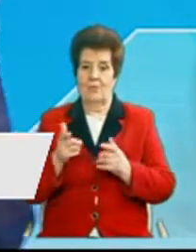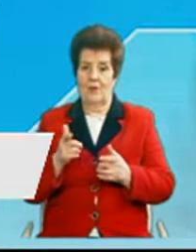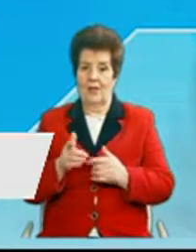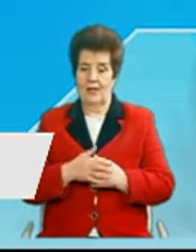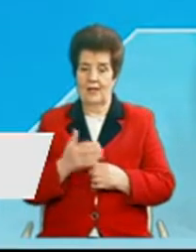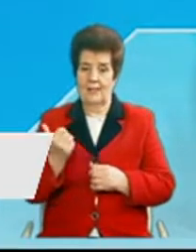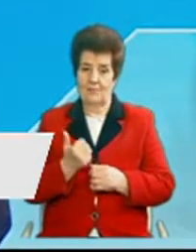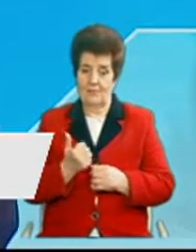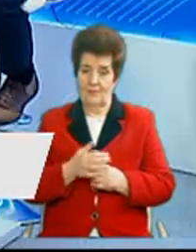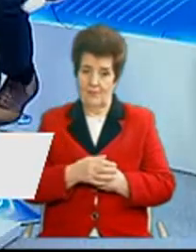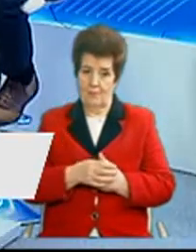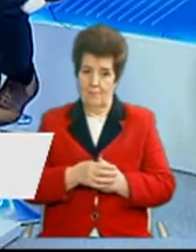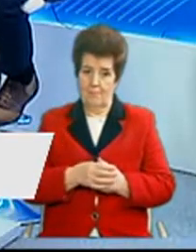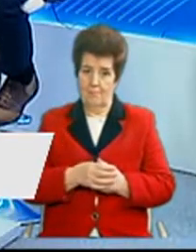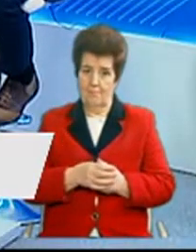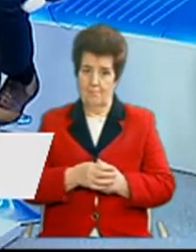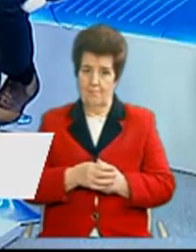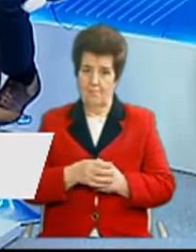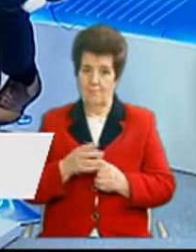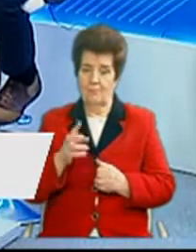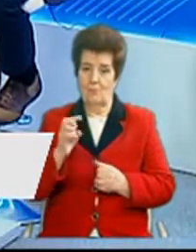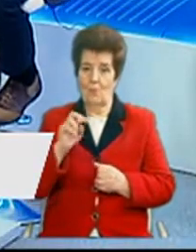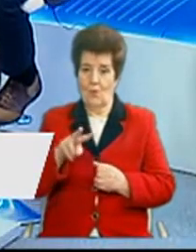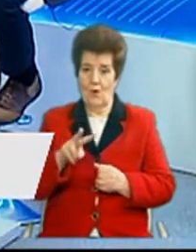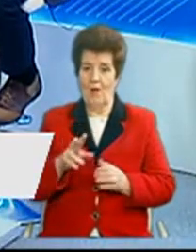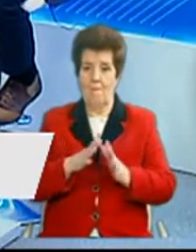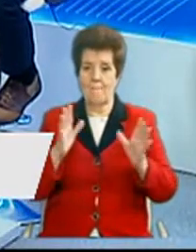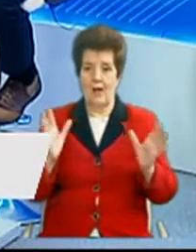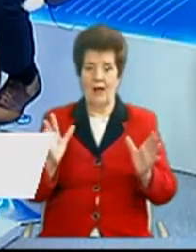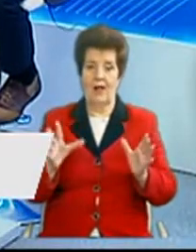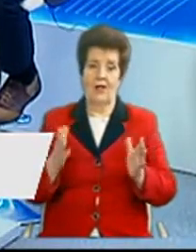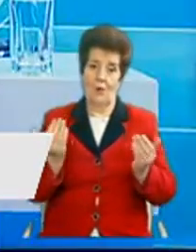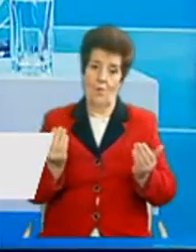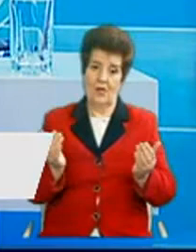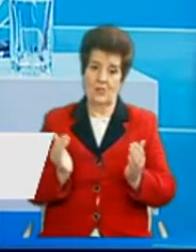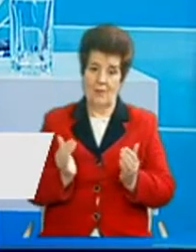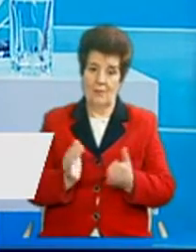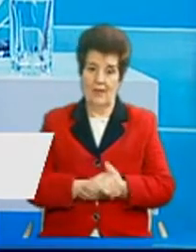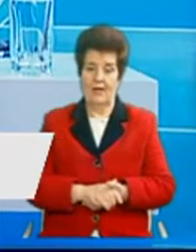trecută aveam doar un bol mare, acum avem și un bol mai mic cu întrebări